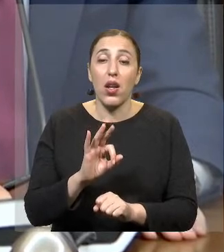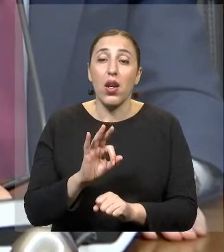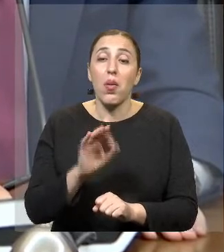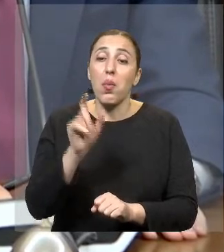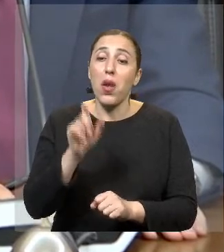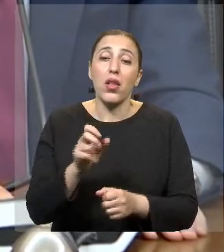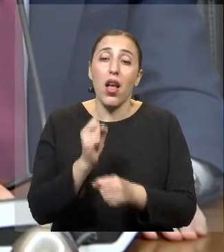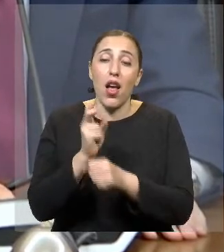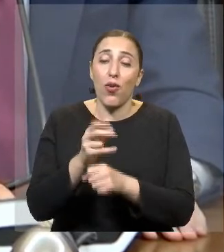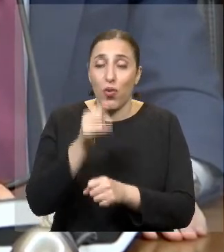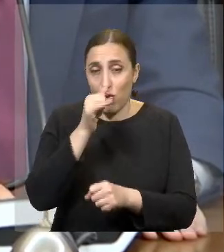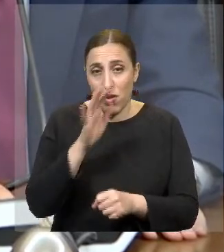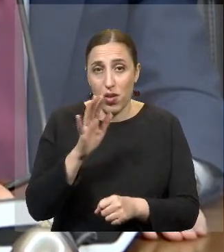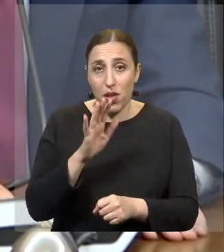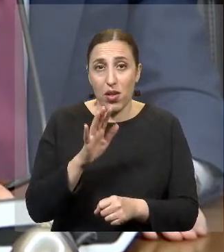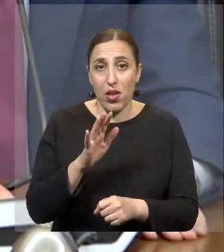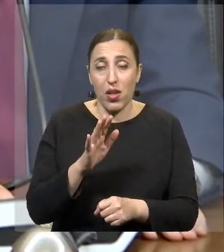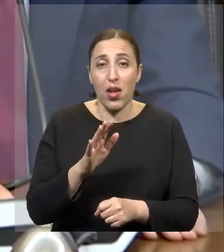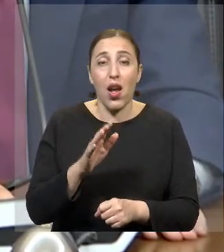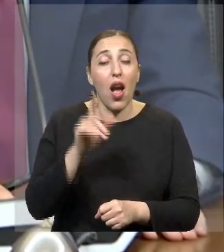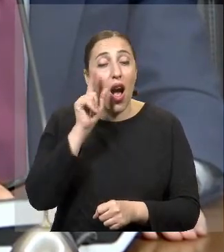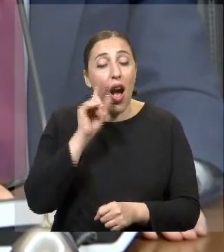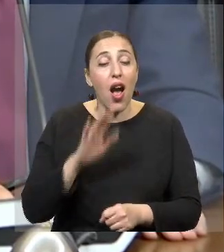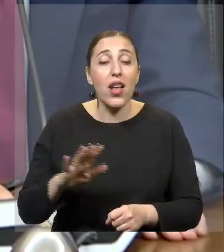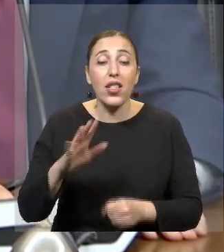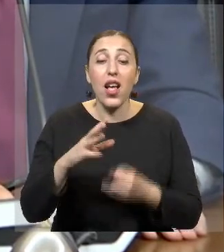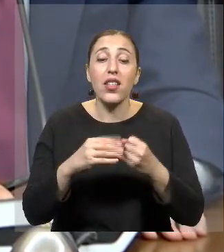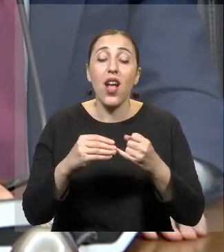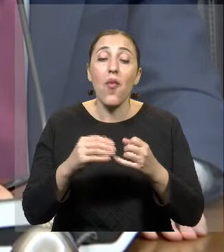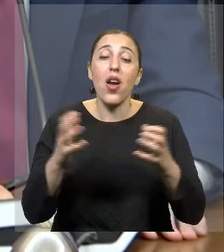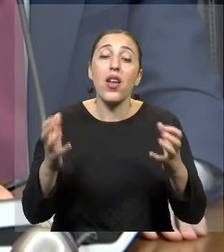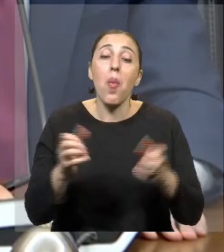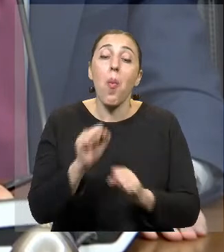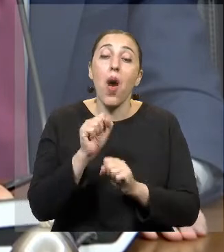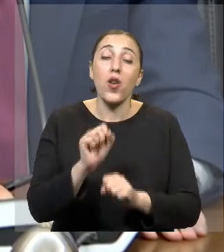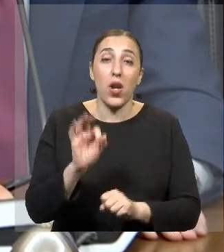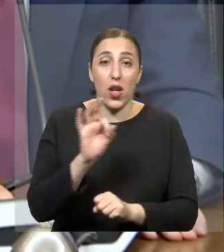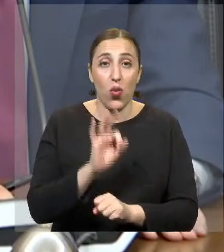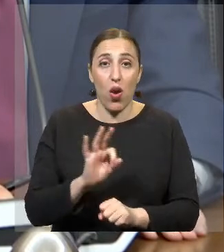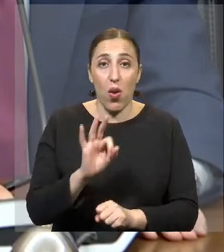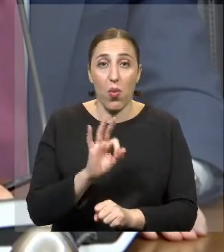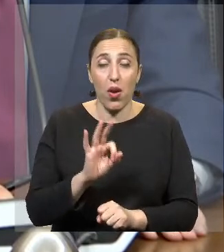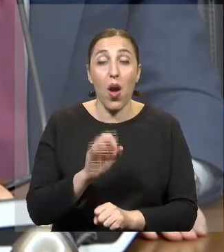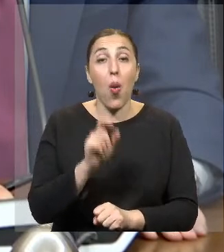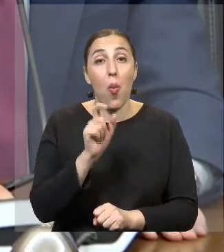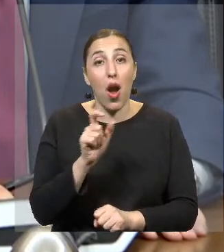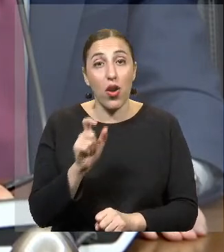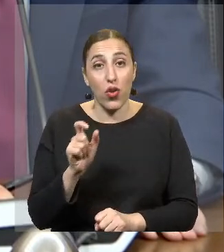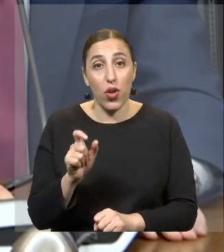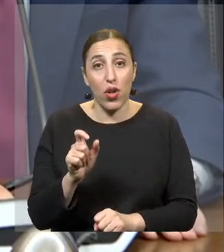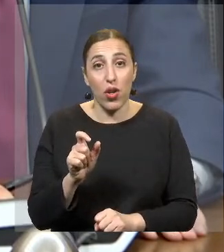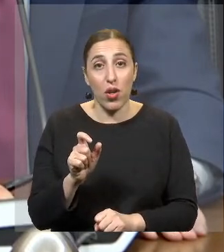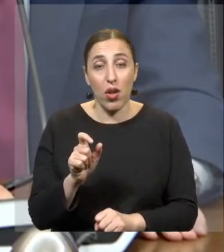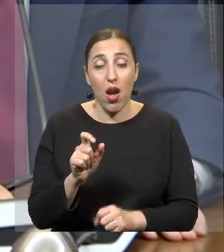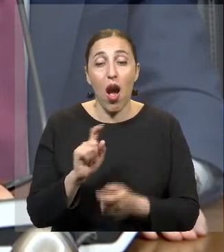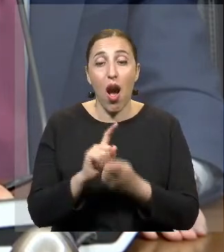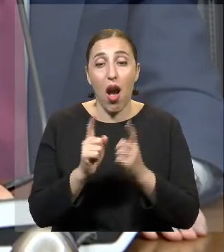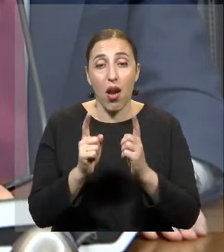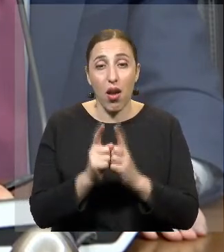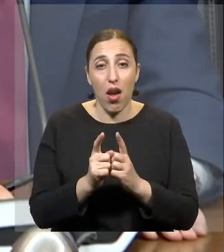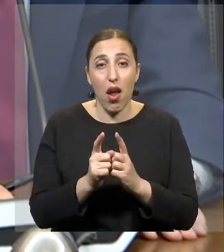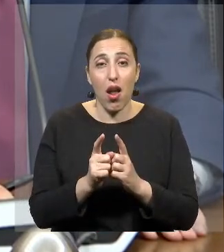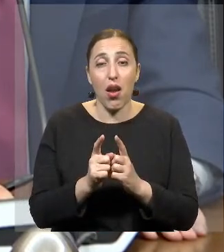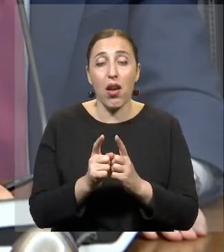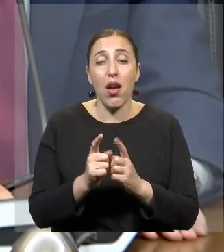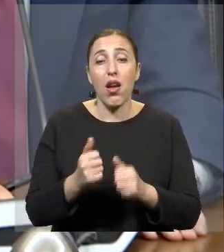Հայստանի հայռապետության սահմանները պաշպանելու համար մարդիկ ստանում են խրախուսում,